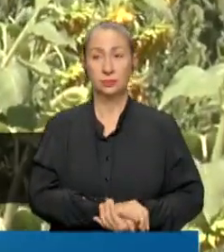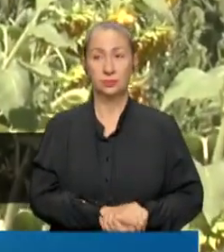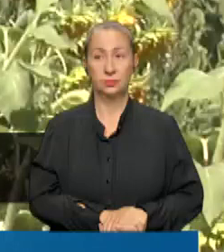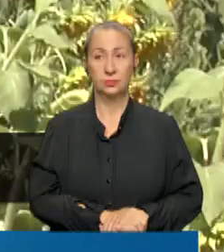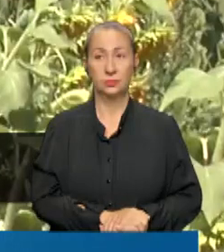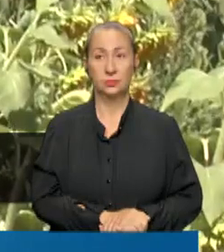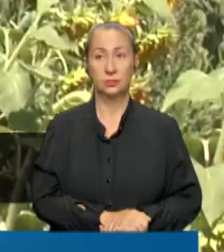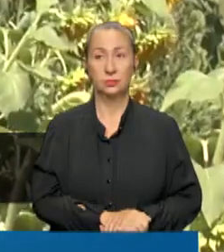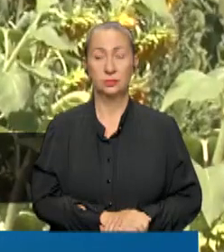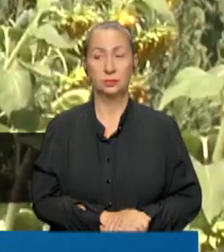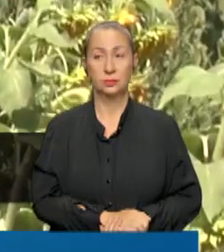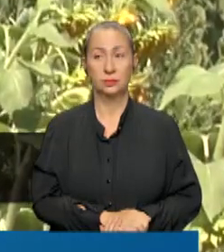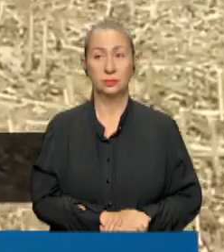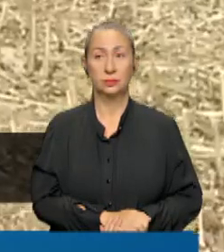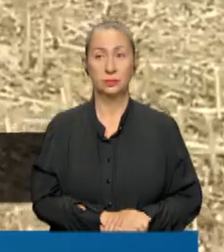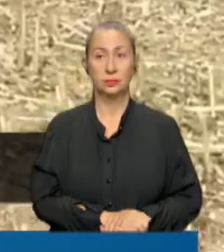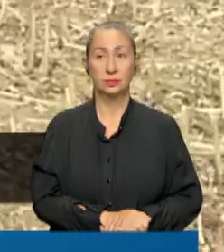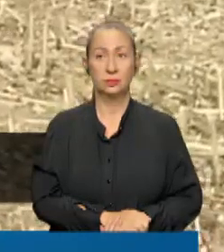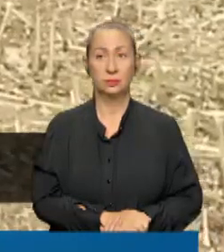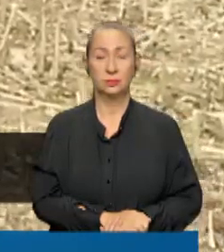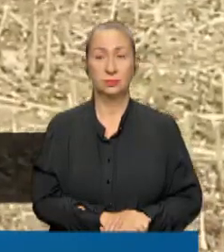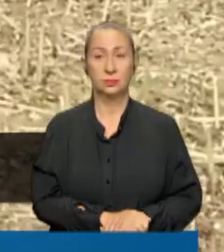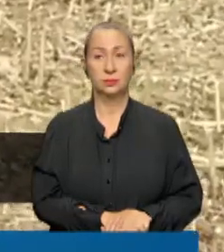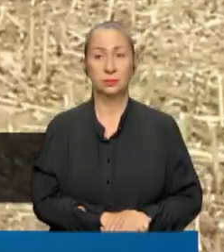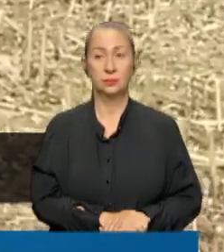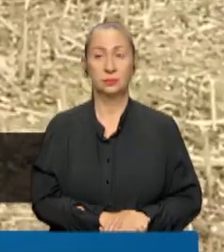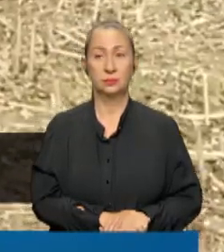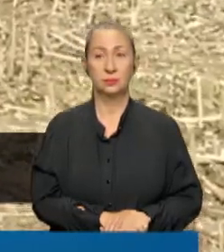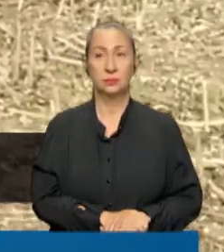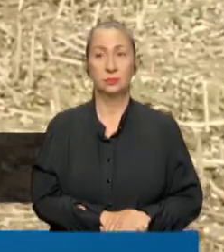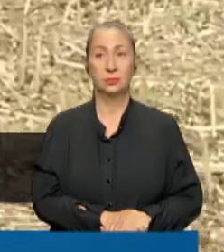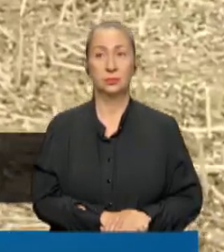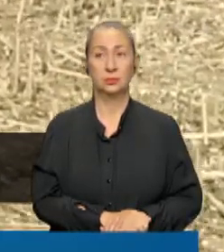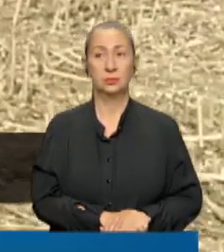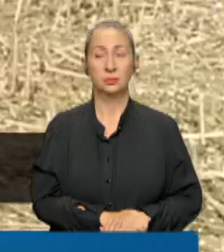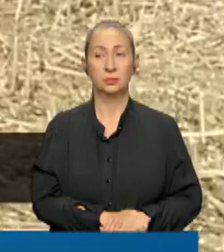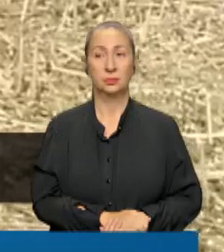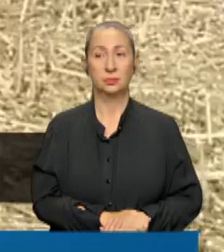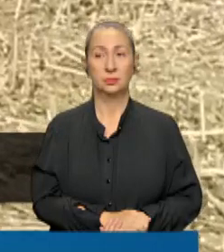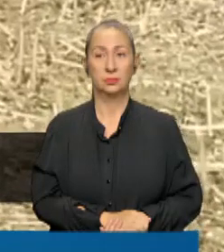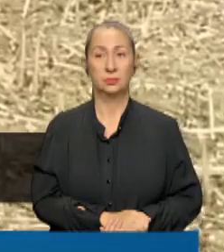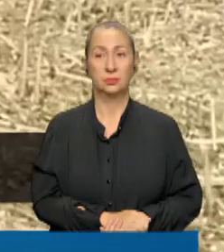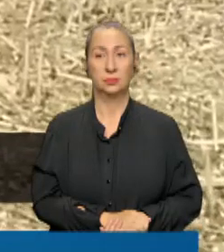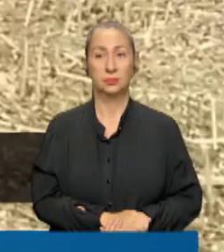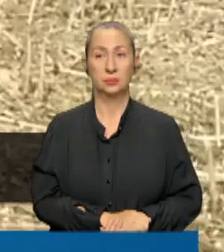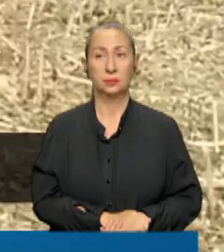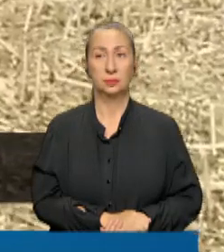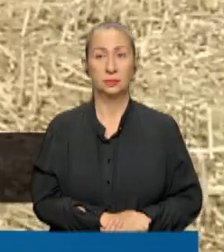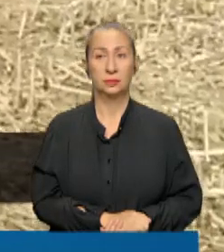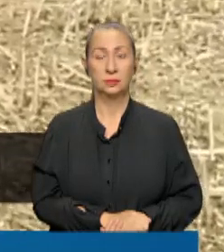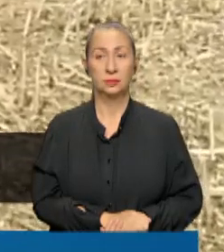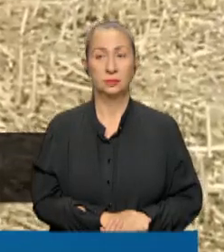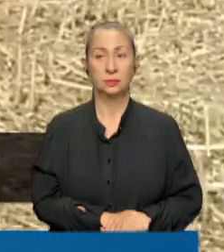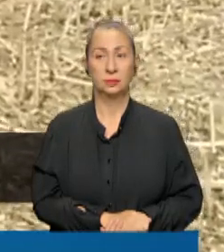Tarımın başkenti Konya Ovası'nda dışarıdan gemilerle, şileplerle harıl harıl ayçiçek yağı geliyor.